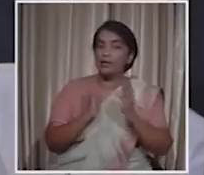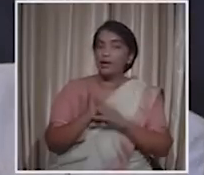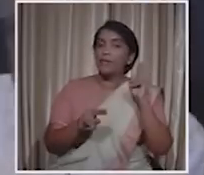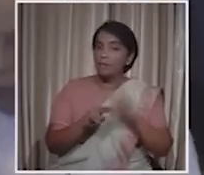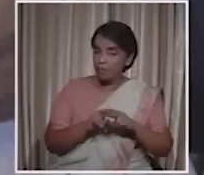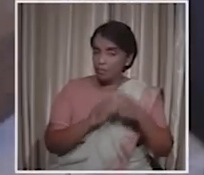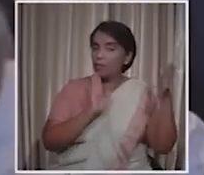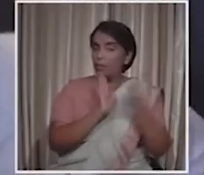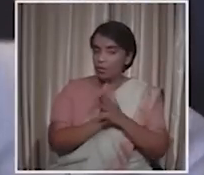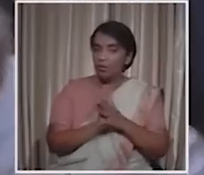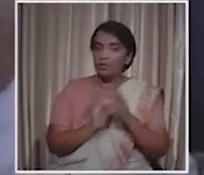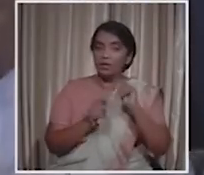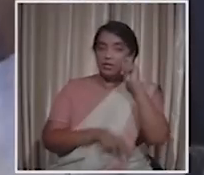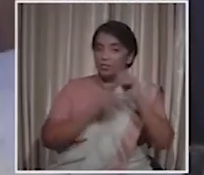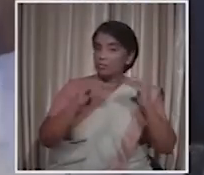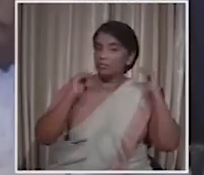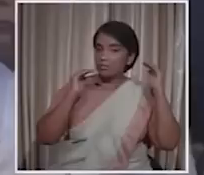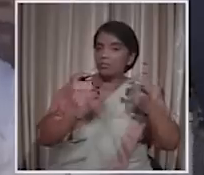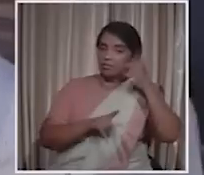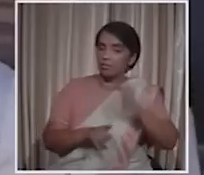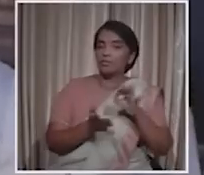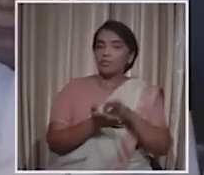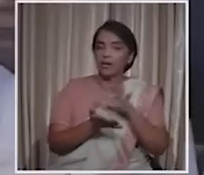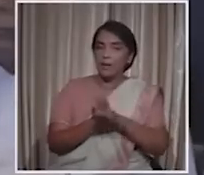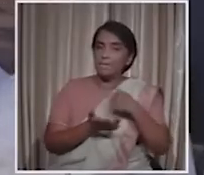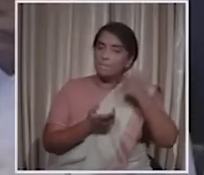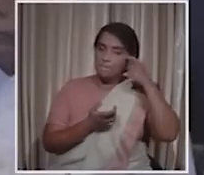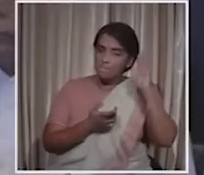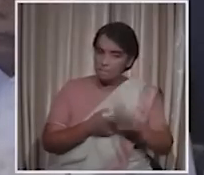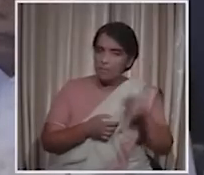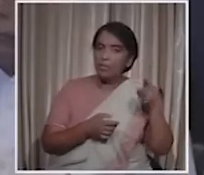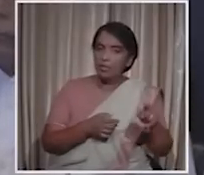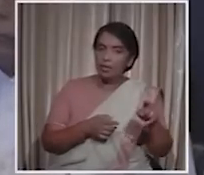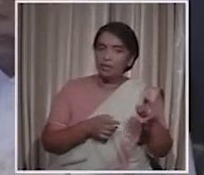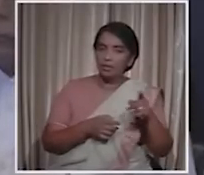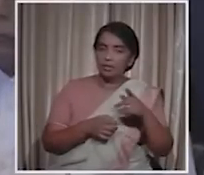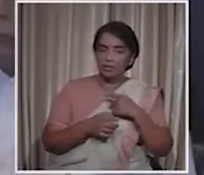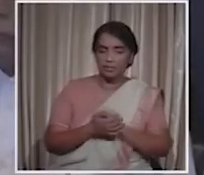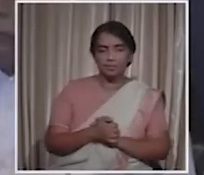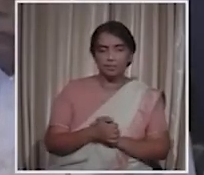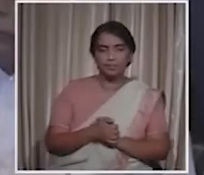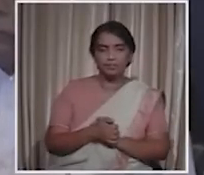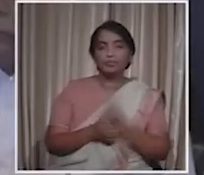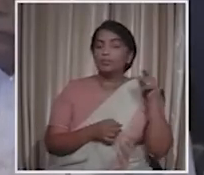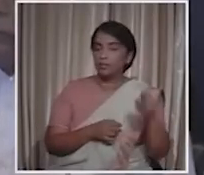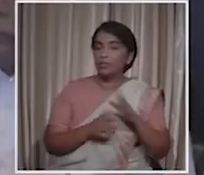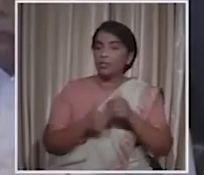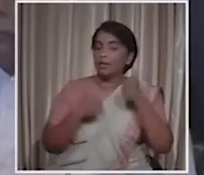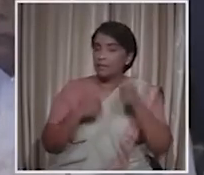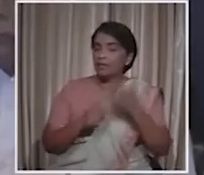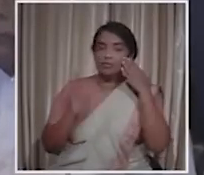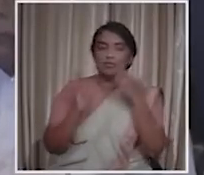අරමුදල සමග නිලධාරී මට්ටමේ එකඟත්වයකට එළඹීමට බලාපොරොත්තු වෙනවා. That's the staff agreement. මෙතනදී වඩාත්